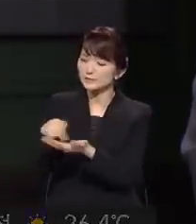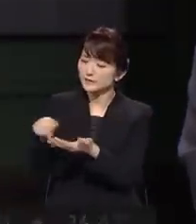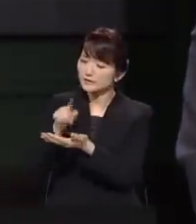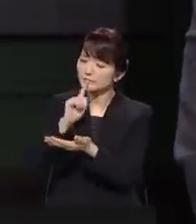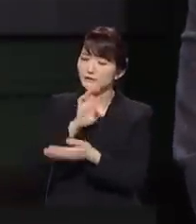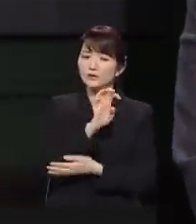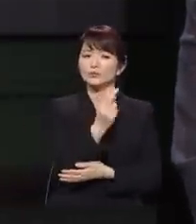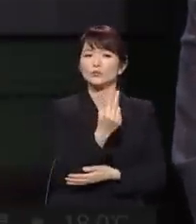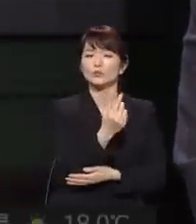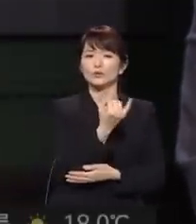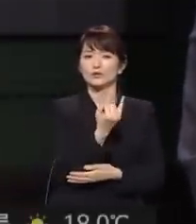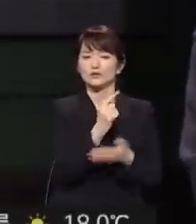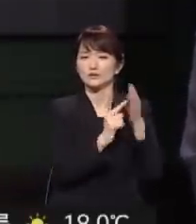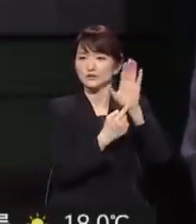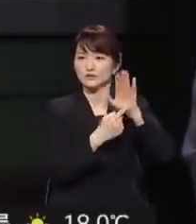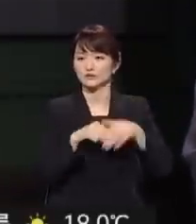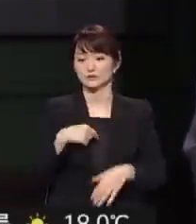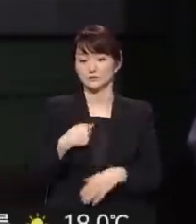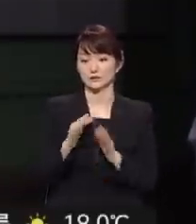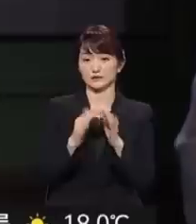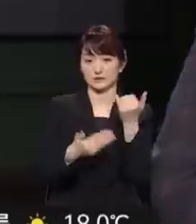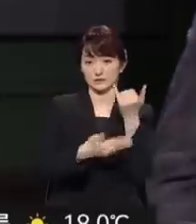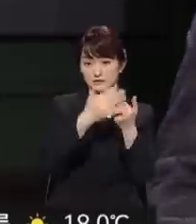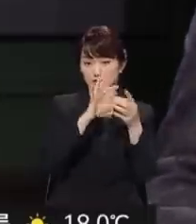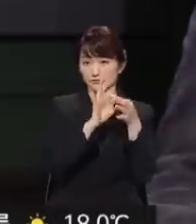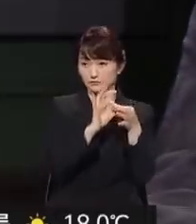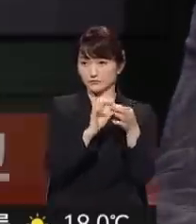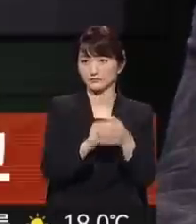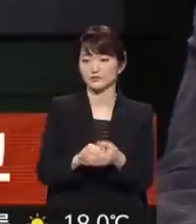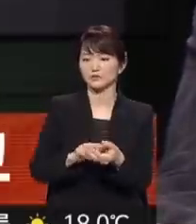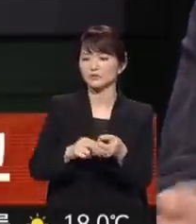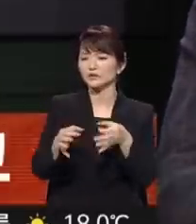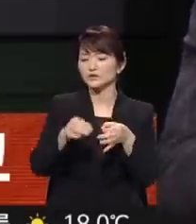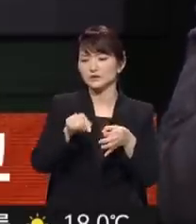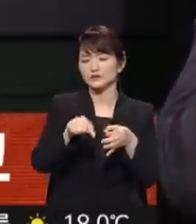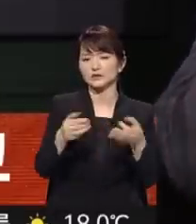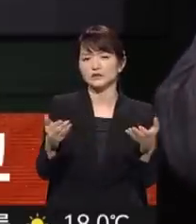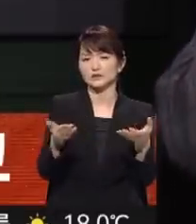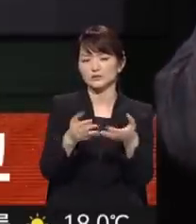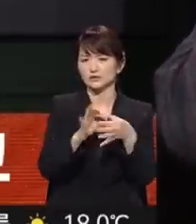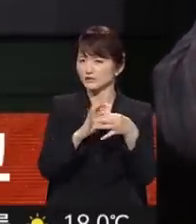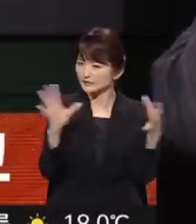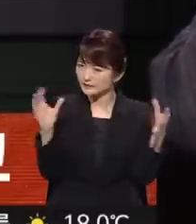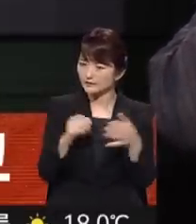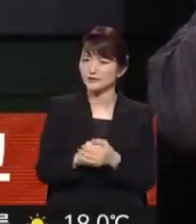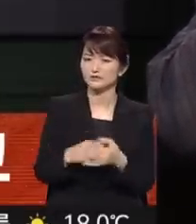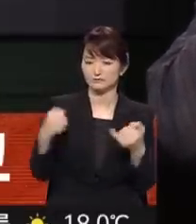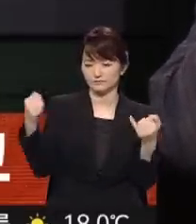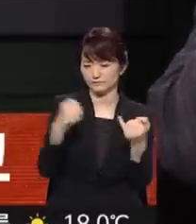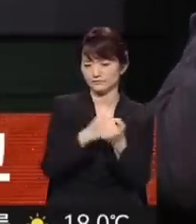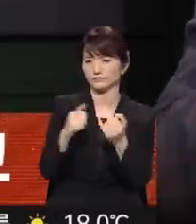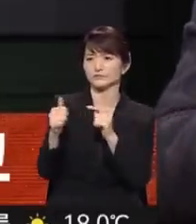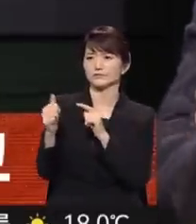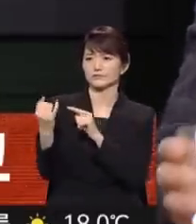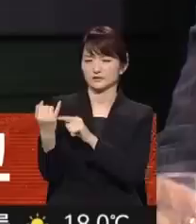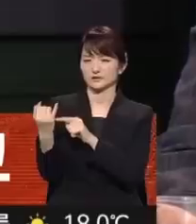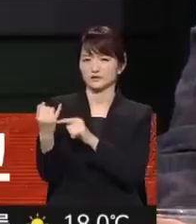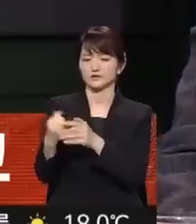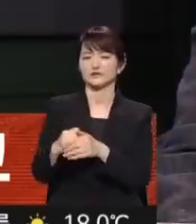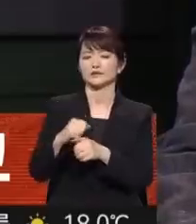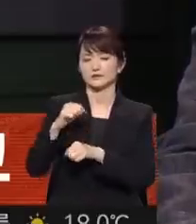진화에 나섰습니다. 이 표 씨는 자신의 유튜브를 통해서 미용실은 이 일과 관련이 없고 가해자는 이 미용실에서 프리랜서로 일했을